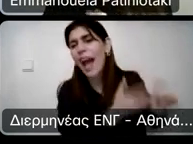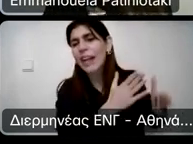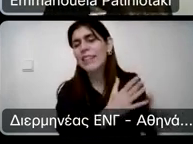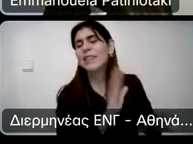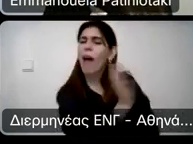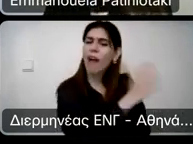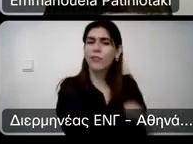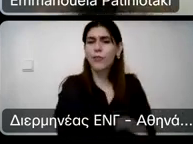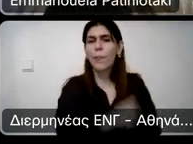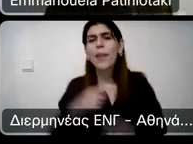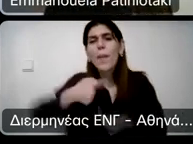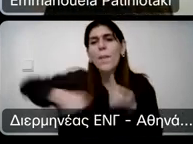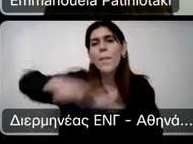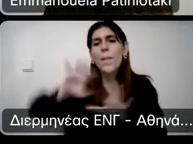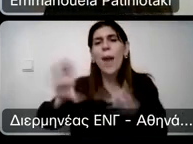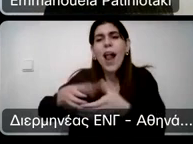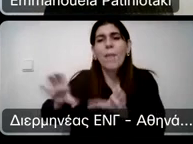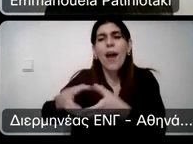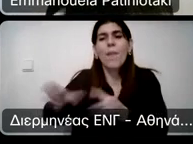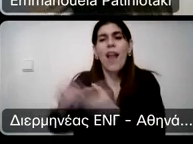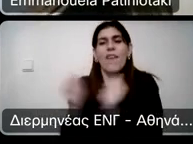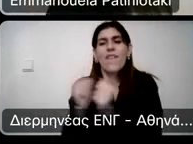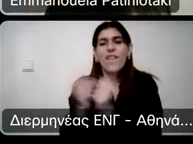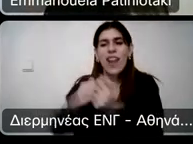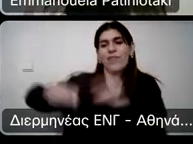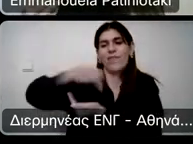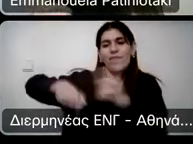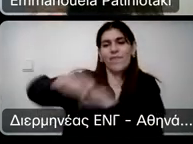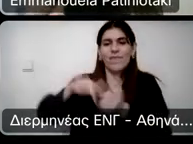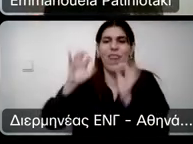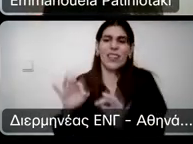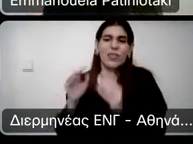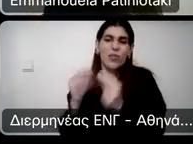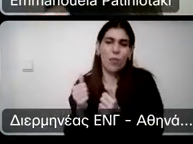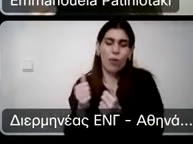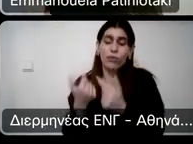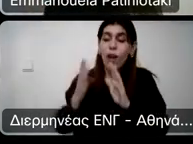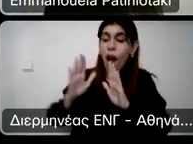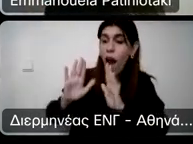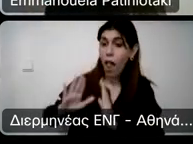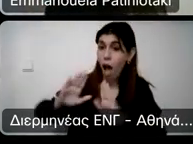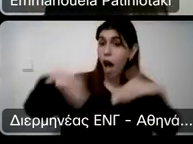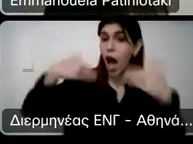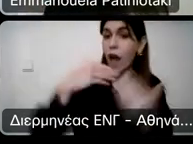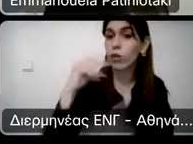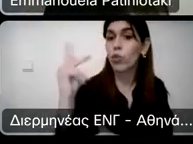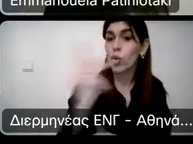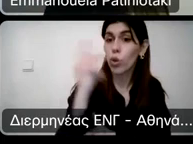παρέες. Προς τα έξω όμως, προκειμένου να επικοινωνήσουμε τα δικαιώματά μας και να τα